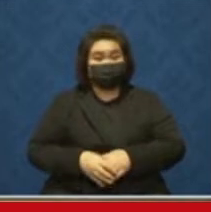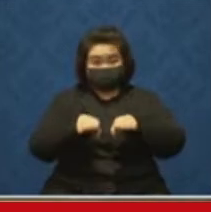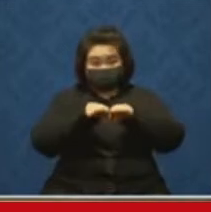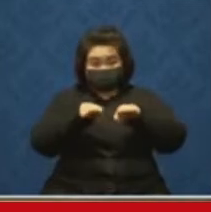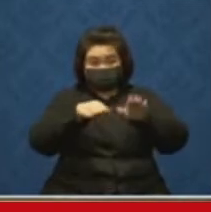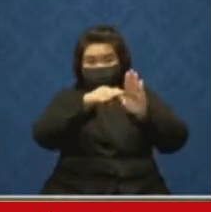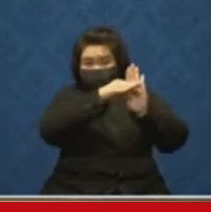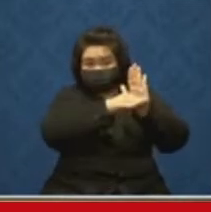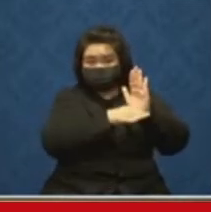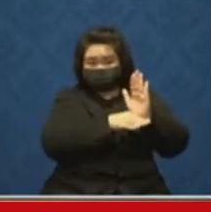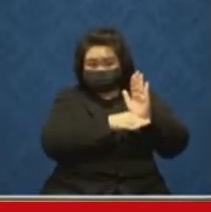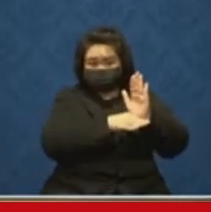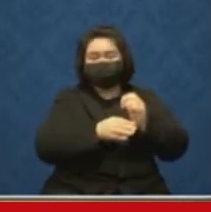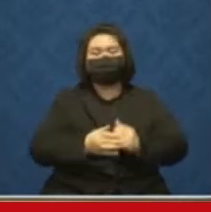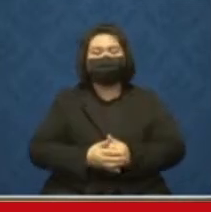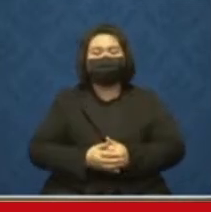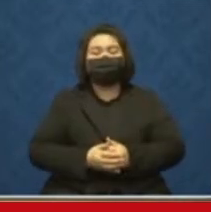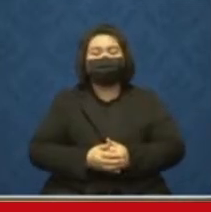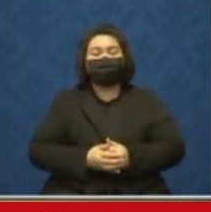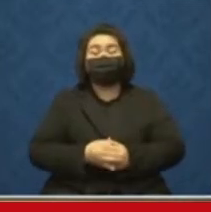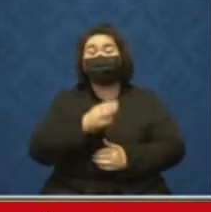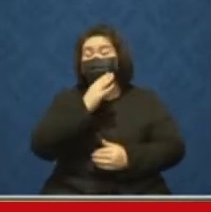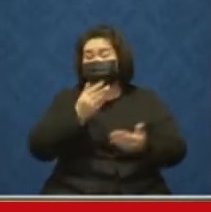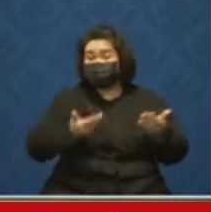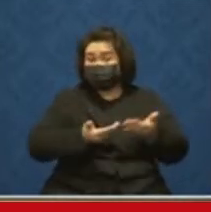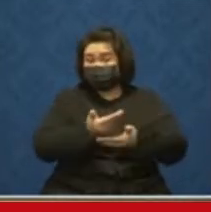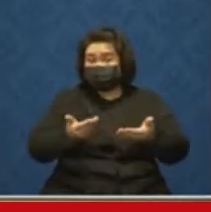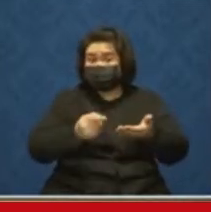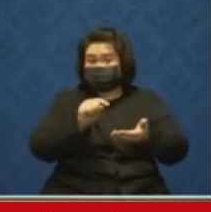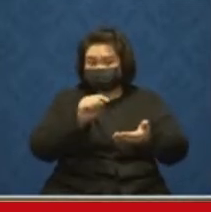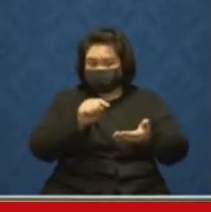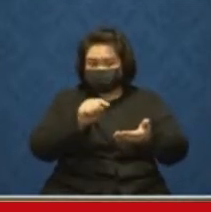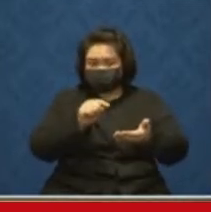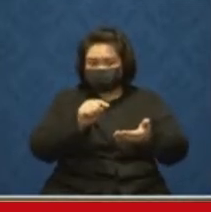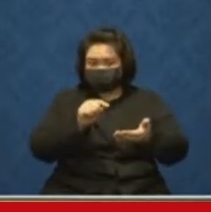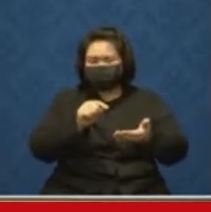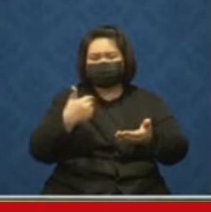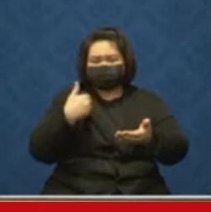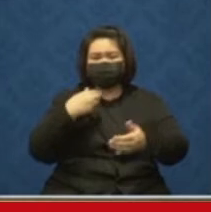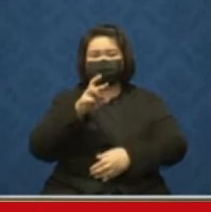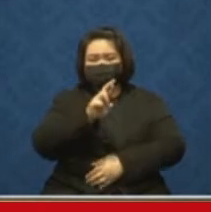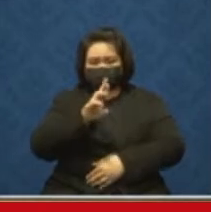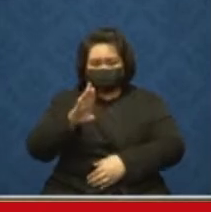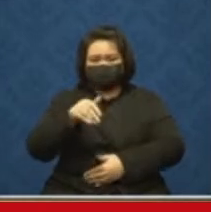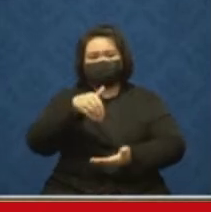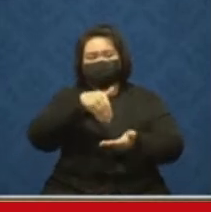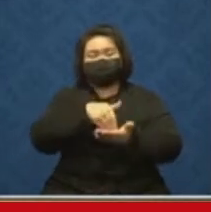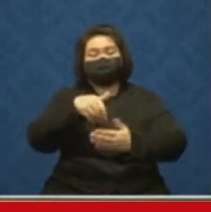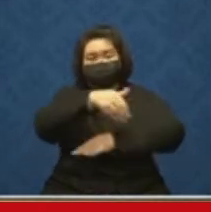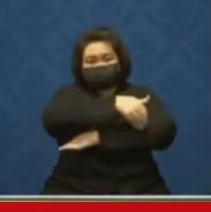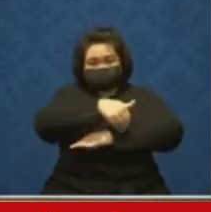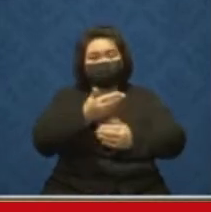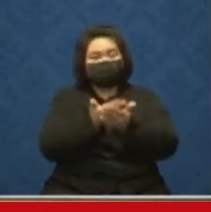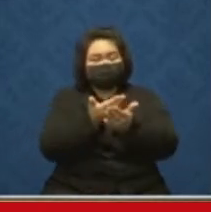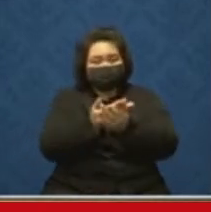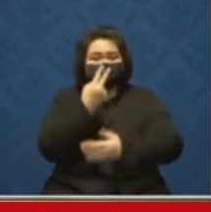และเกนการพิจารณาเกนการพิจารณาปรกติแล้วระเบีบโรมัชีกลางจะใช้เกนราคาเป็